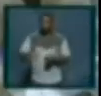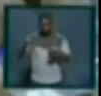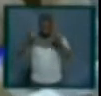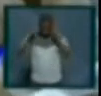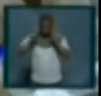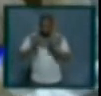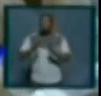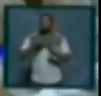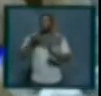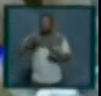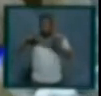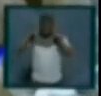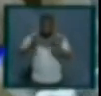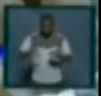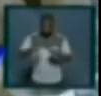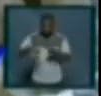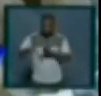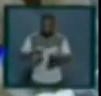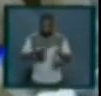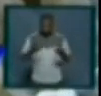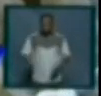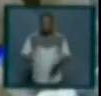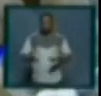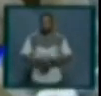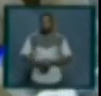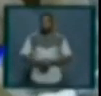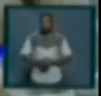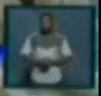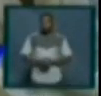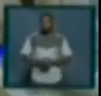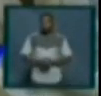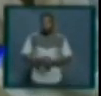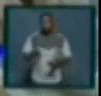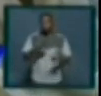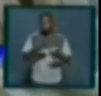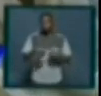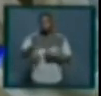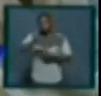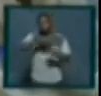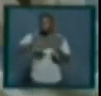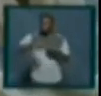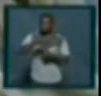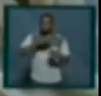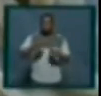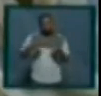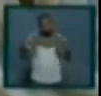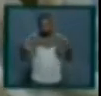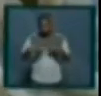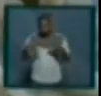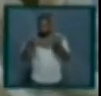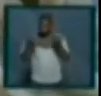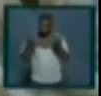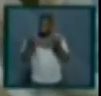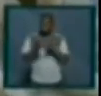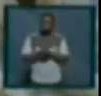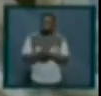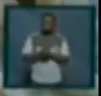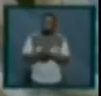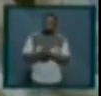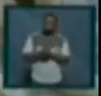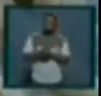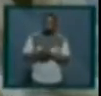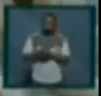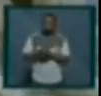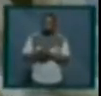ici. Bon, l'entourage n'était pas chaud. Sinon, au premier moment, on a eu peur qu'on n'ait pas